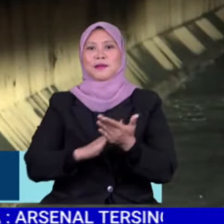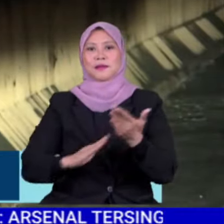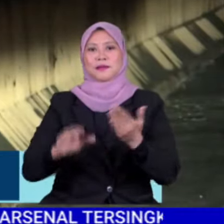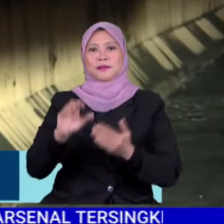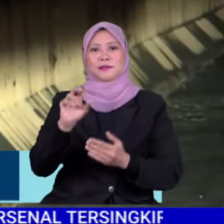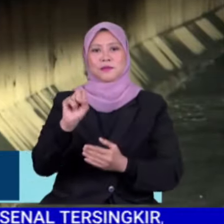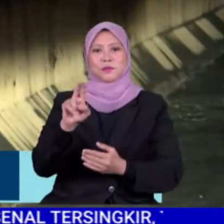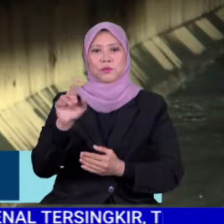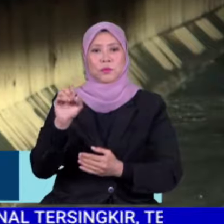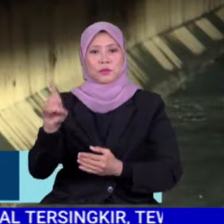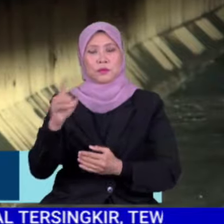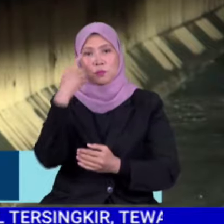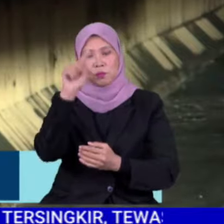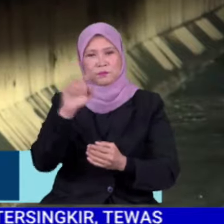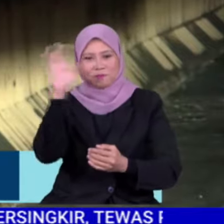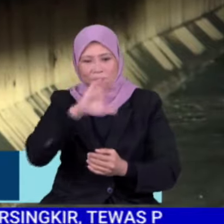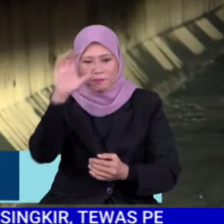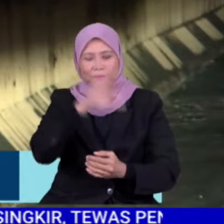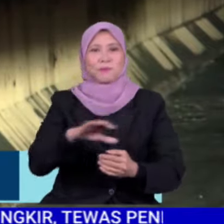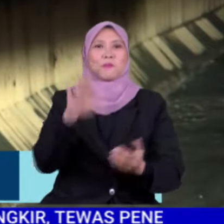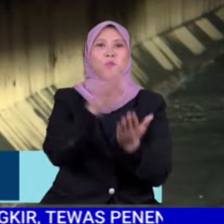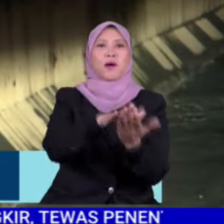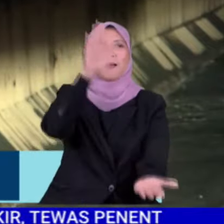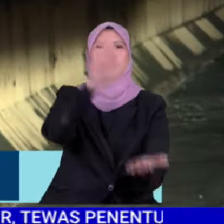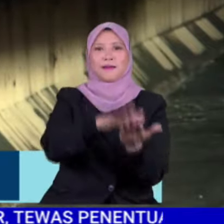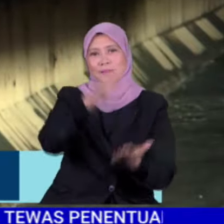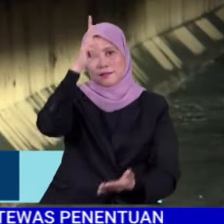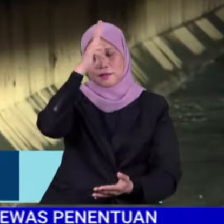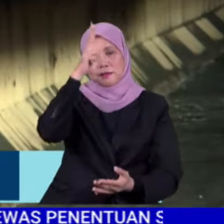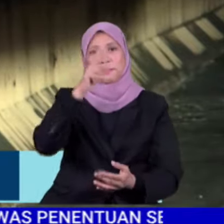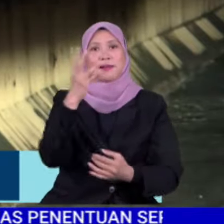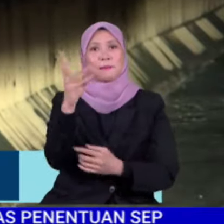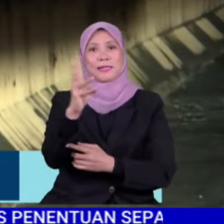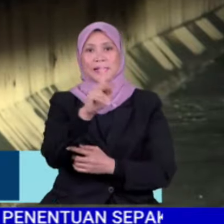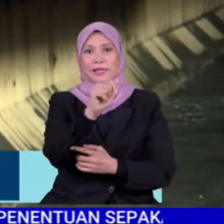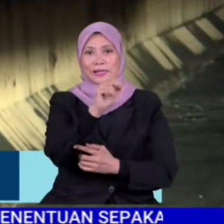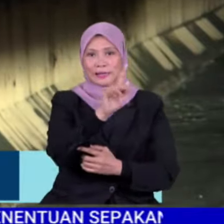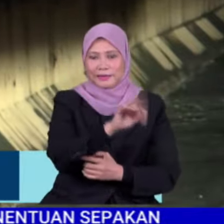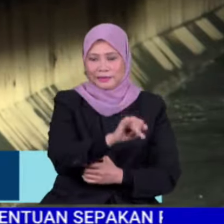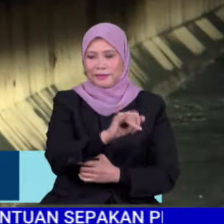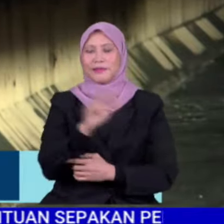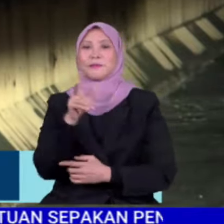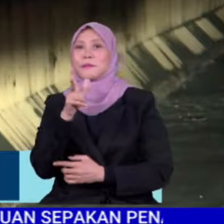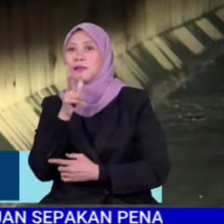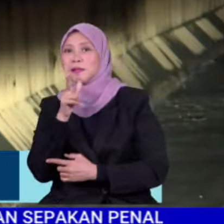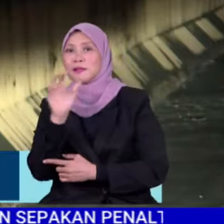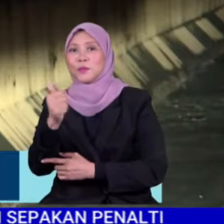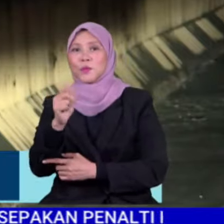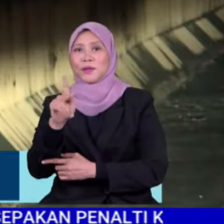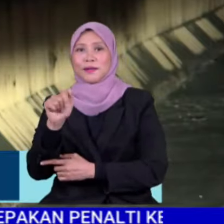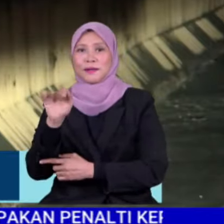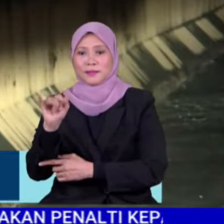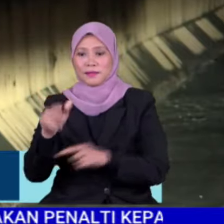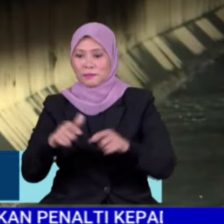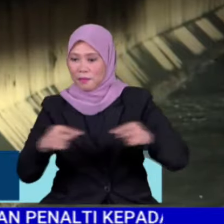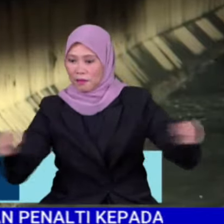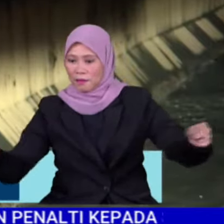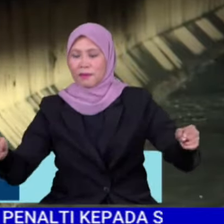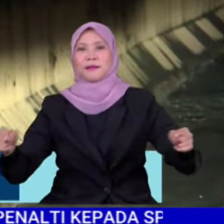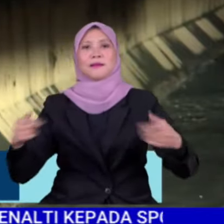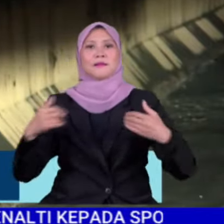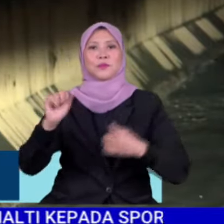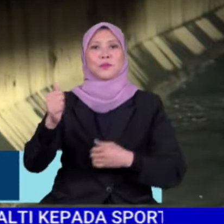suat bagi menjaki buaya jantan sepanjang 16 kaki, manakala betina pula 10 kaki panjang dalam kedudukan